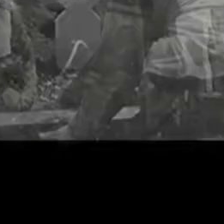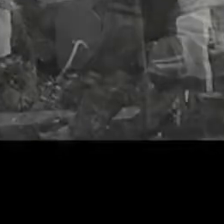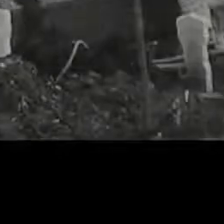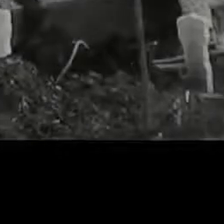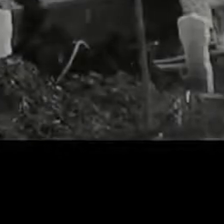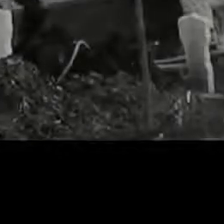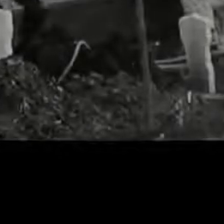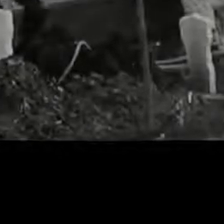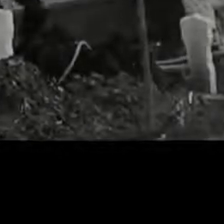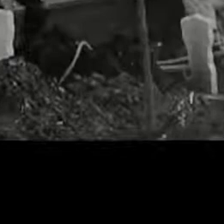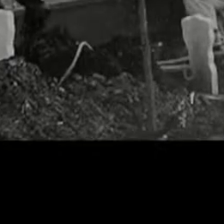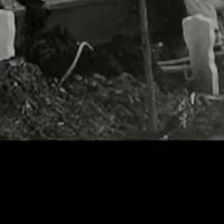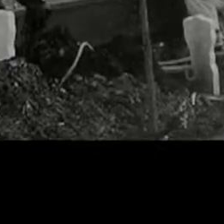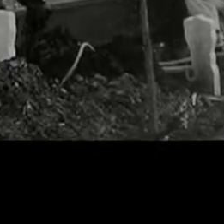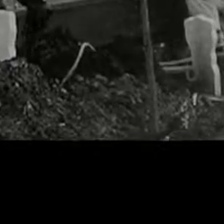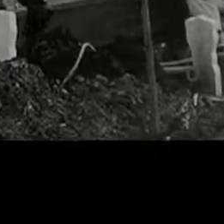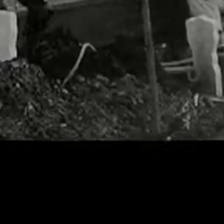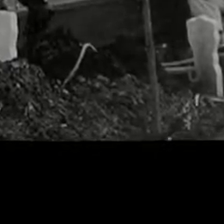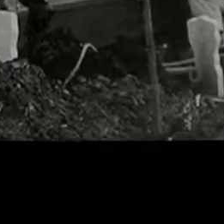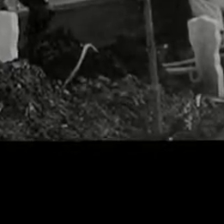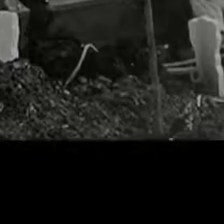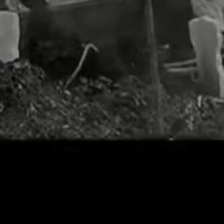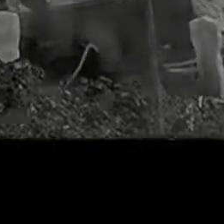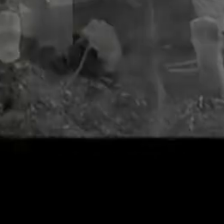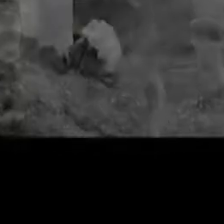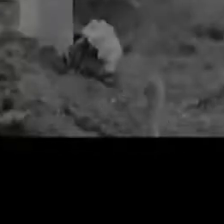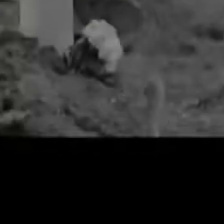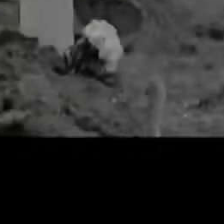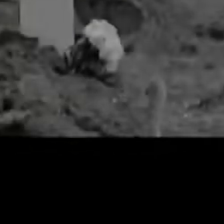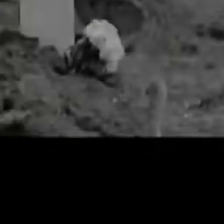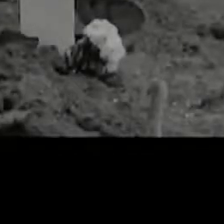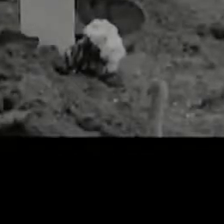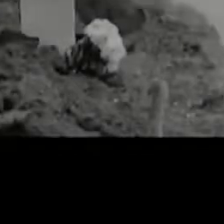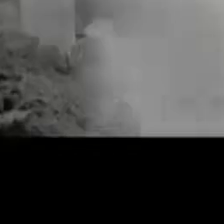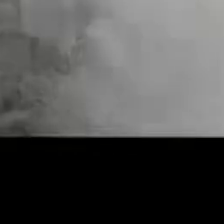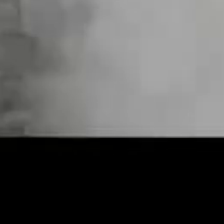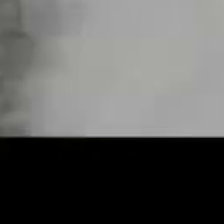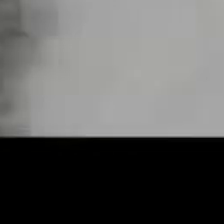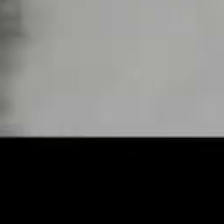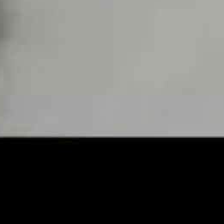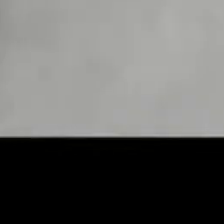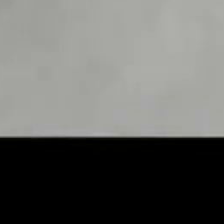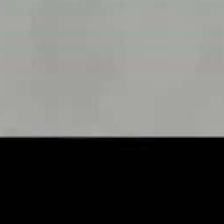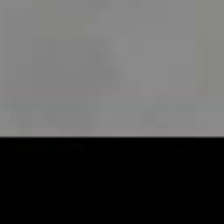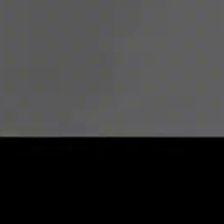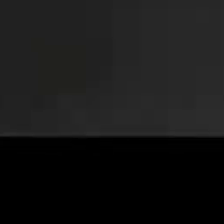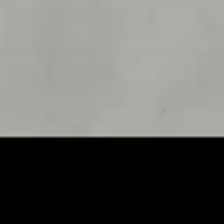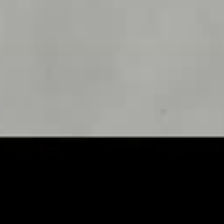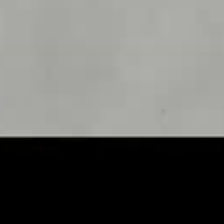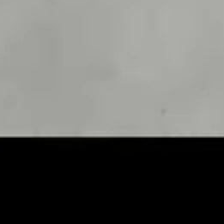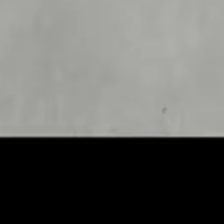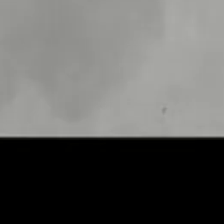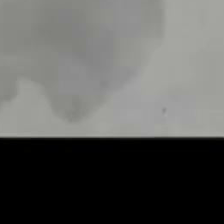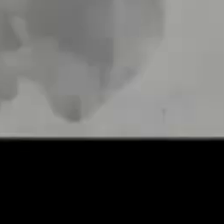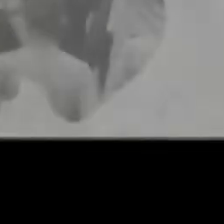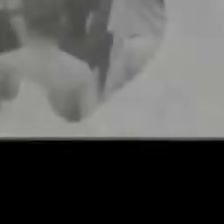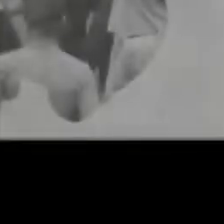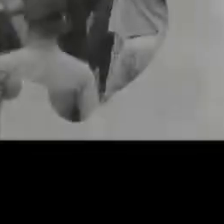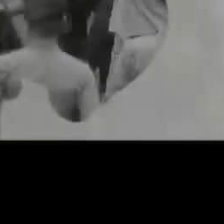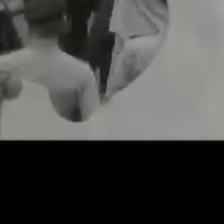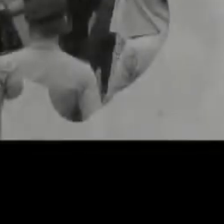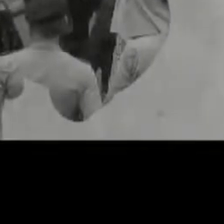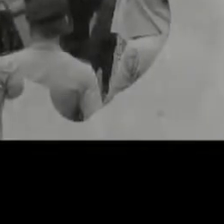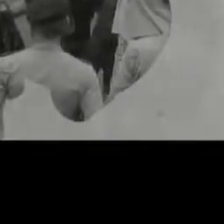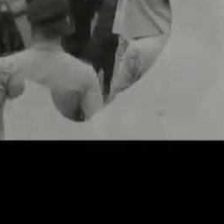kematian pandemic akan pergi seperti kabut yang hilang sebelum fajar